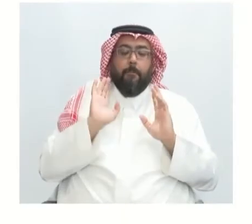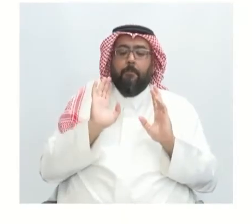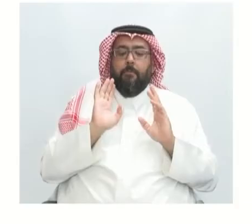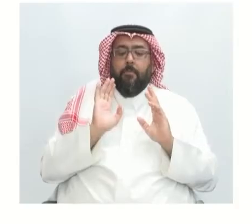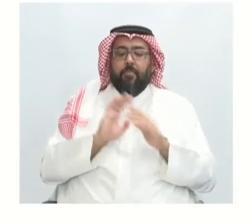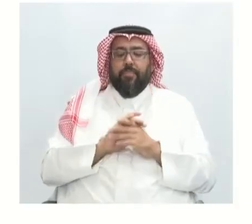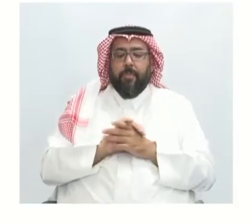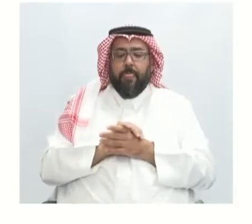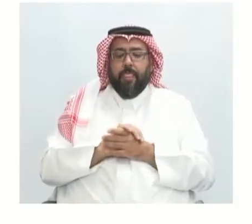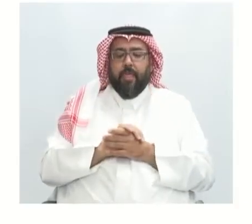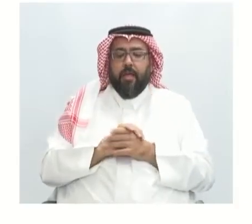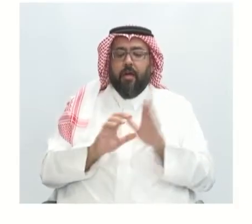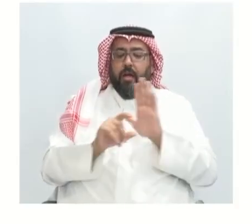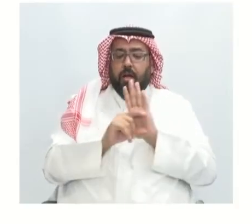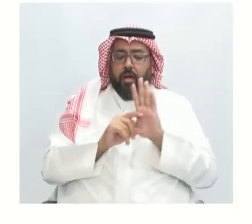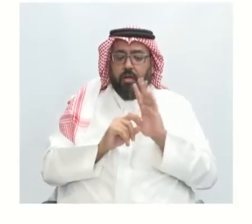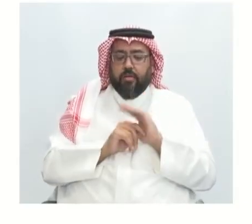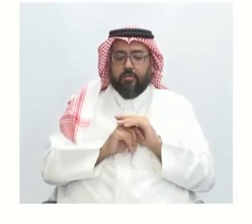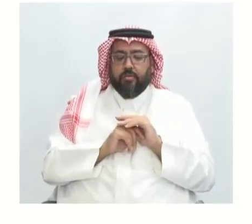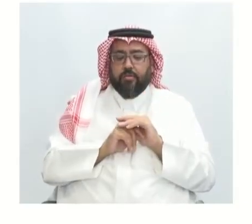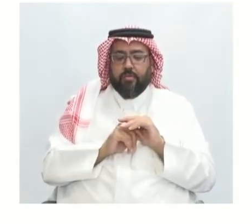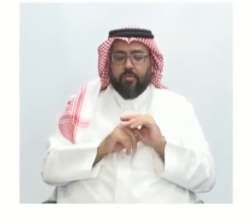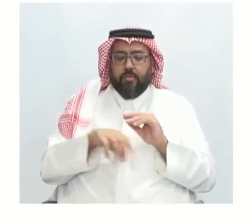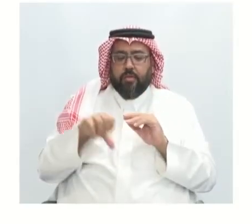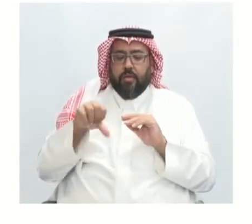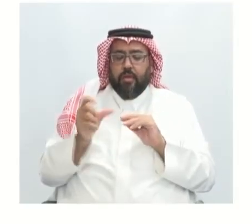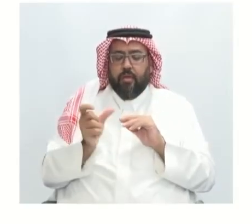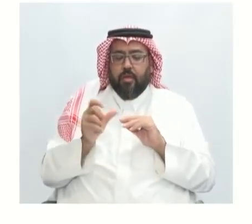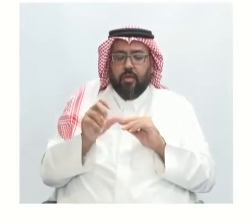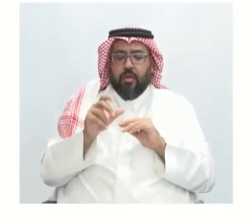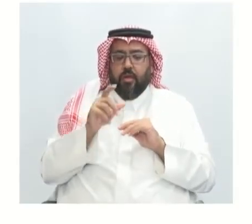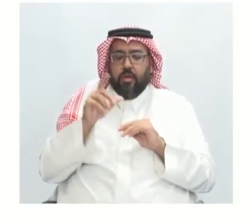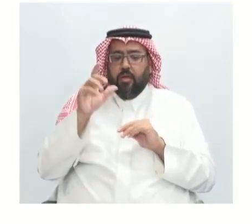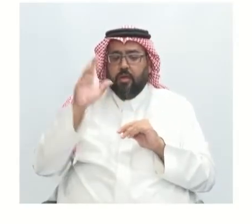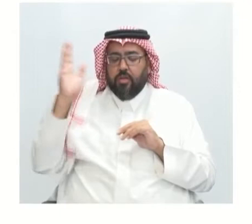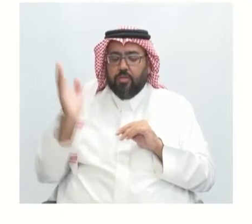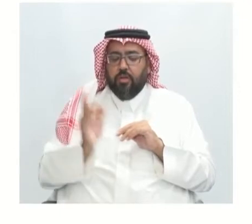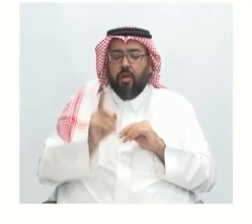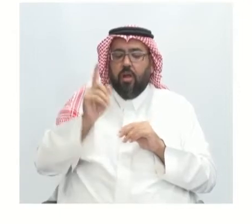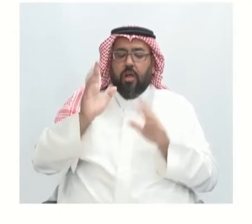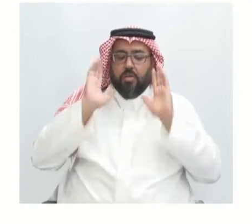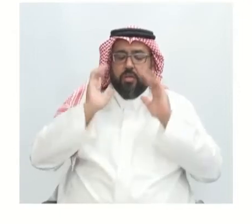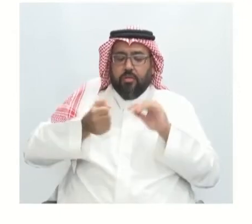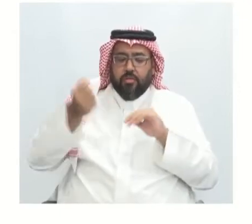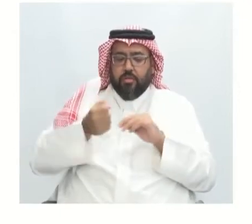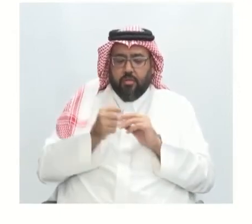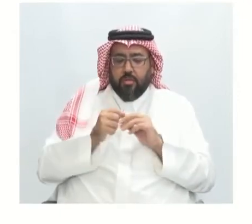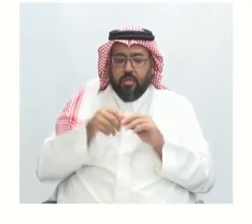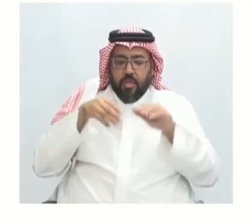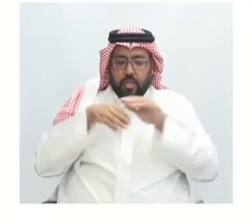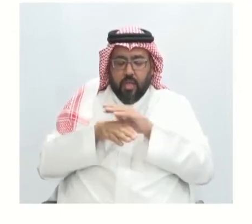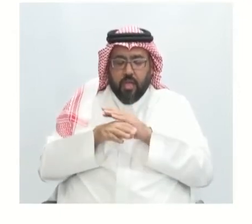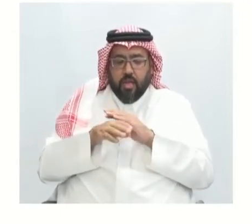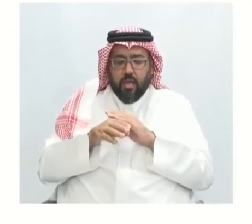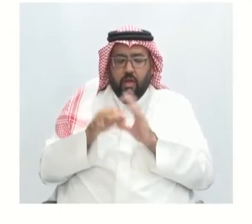ما الدليل على هذا والدليل على هذا ان رسول الله صلى الله عليه وسلم دخل